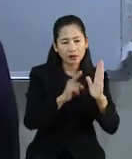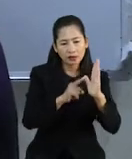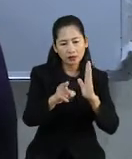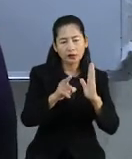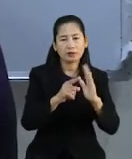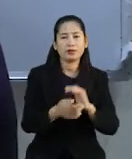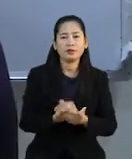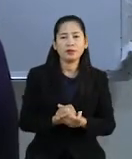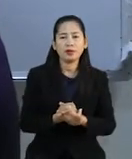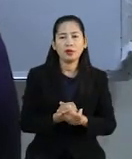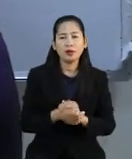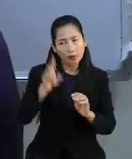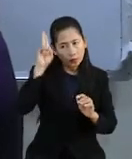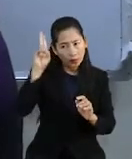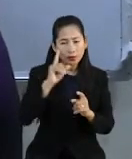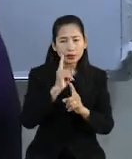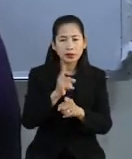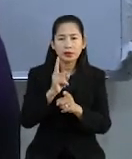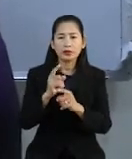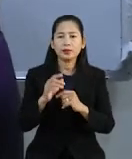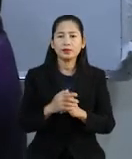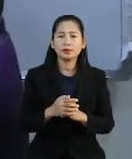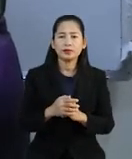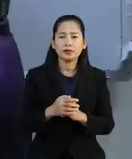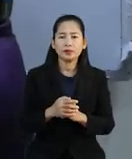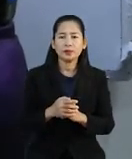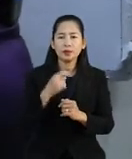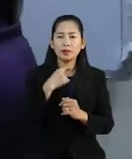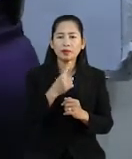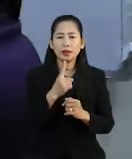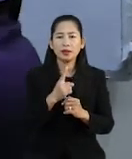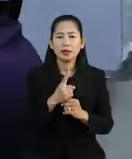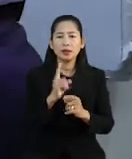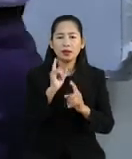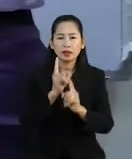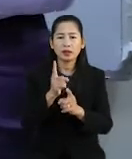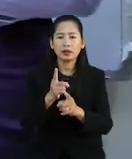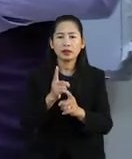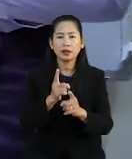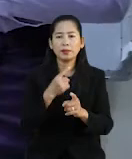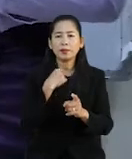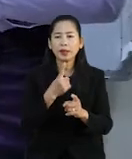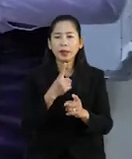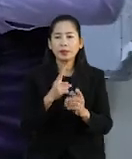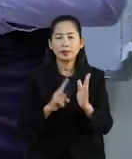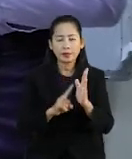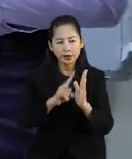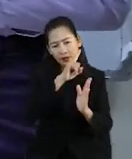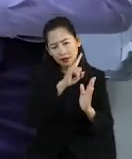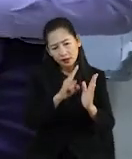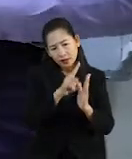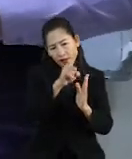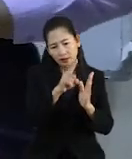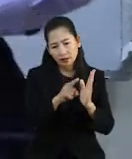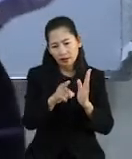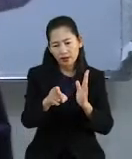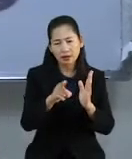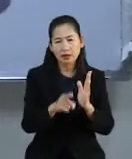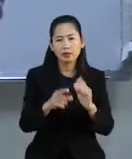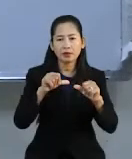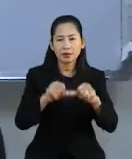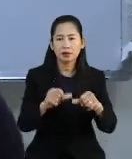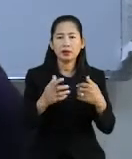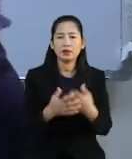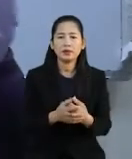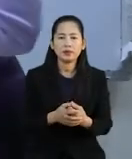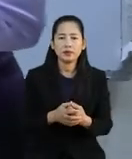á chà cái lại lục bú chân nói nâng á chơi pháp bị ná chúng là ca chơi top nâng ca pháp bị tư đại chà bắn to thì